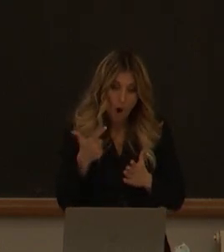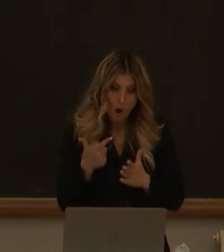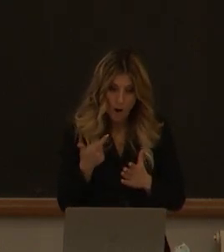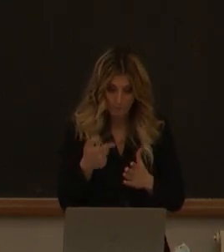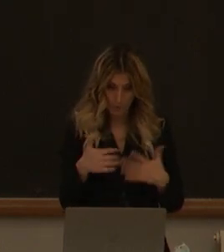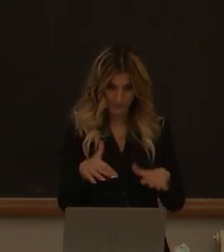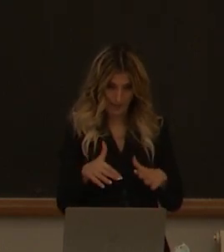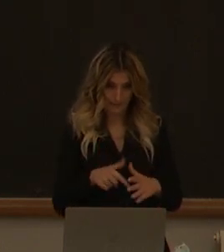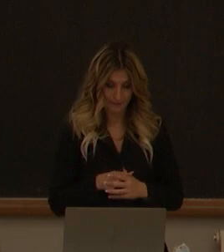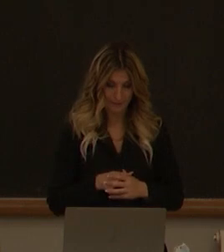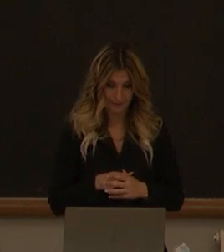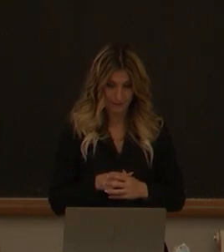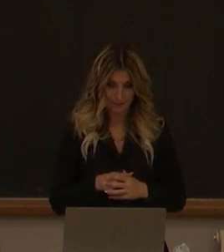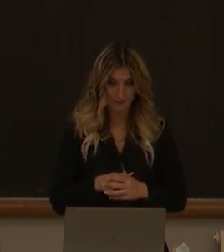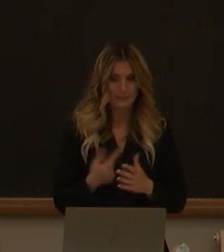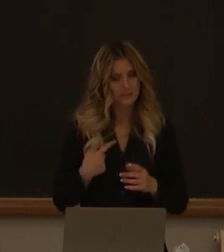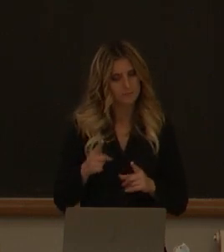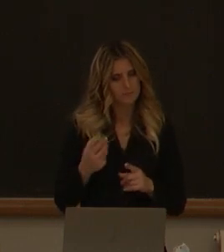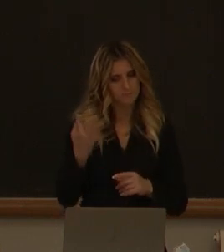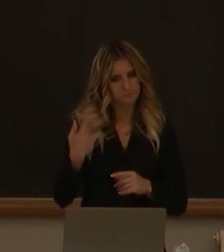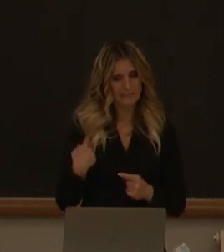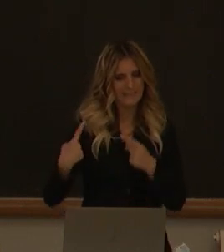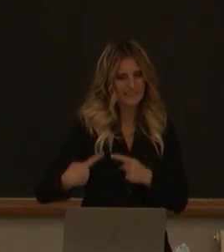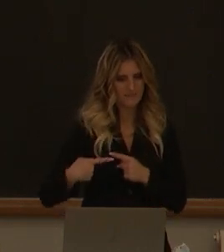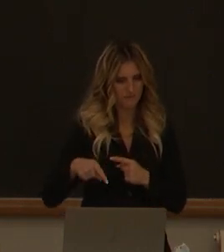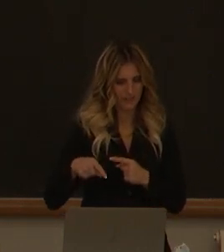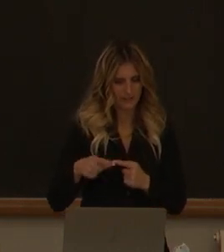rilevante da una parte, molto sfidante,